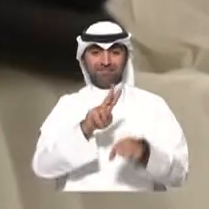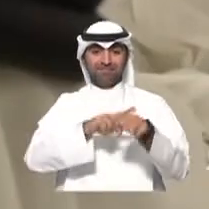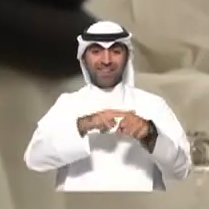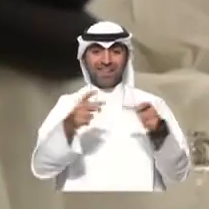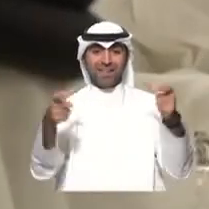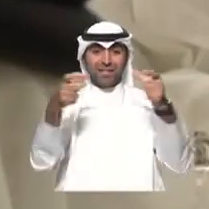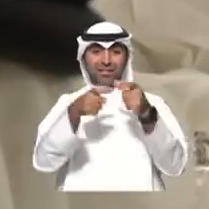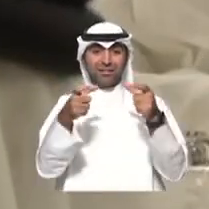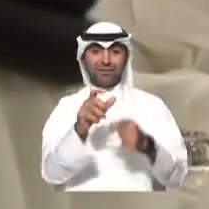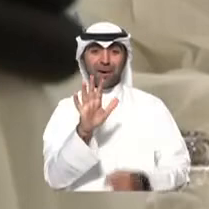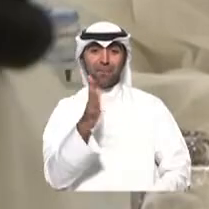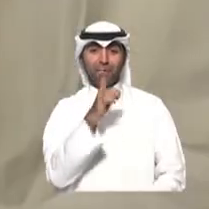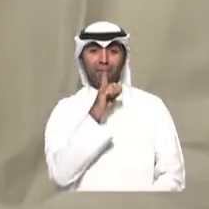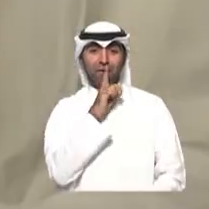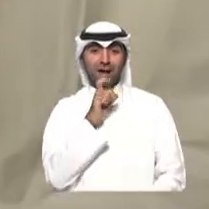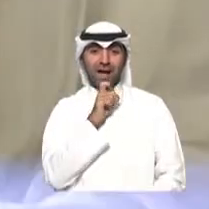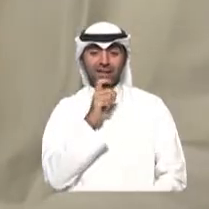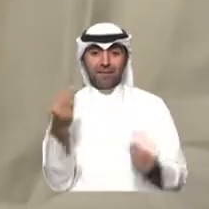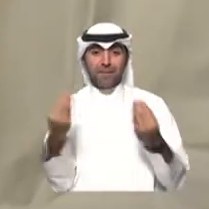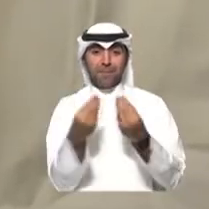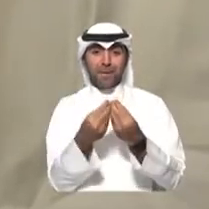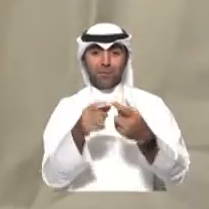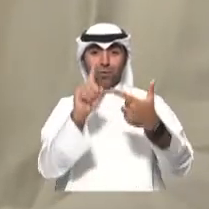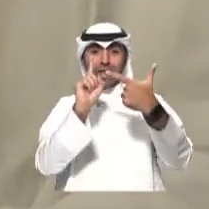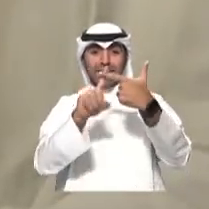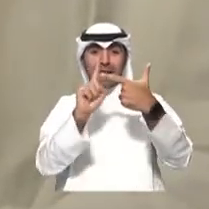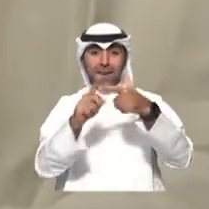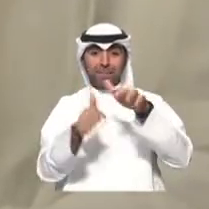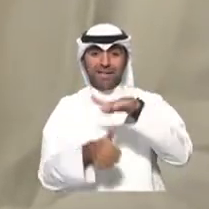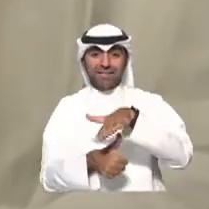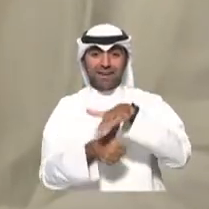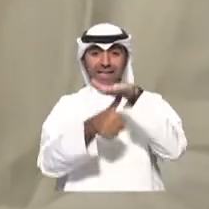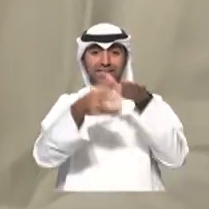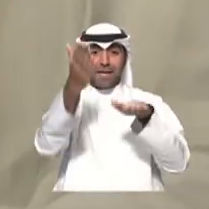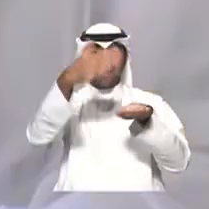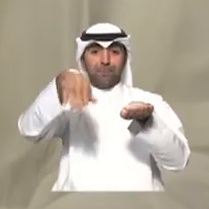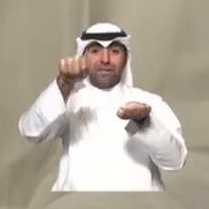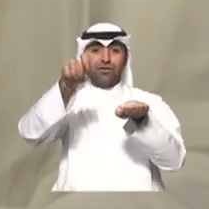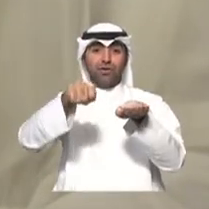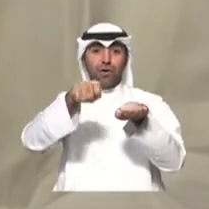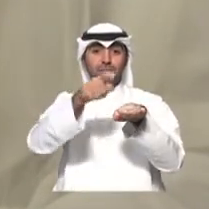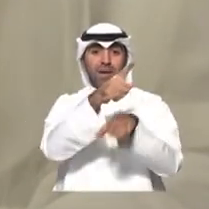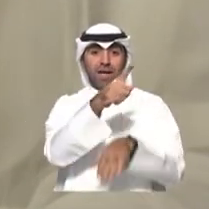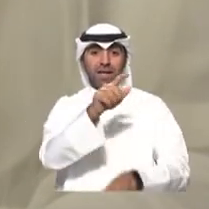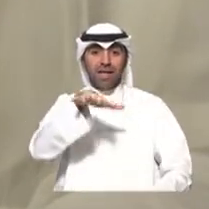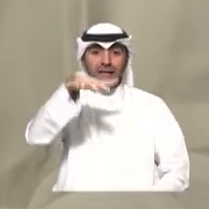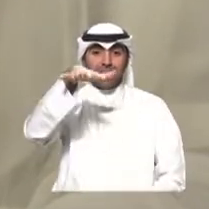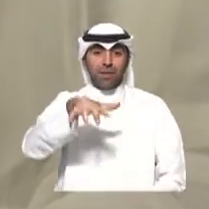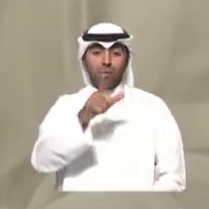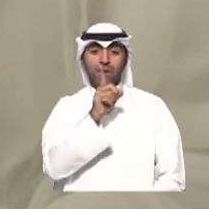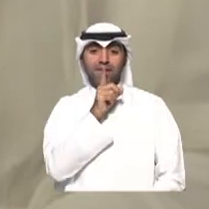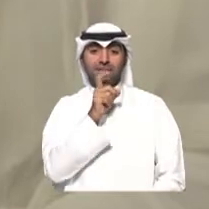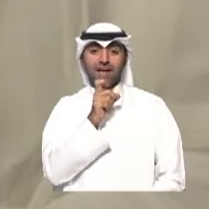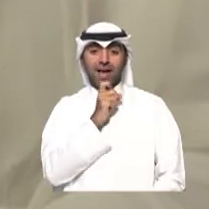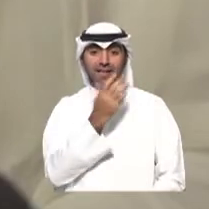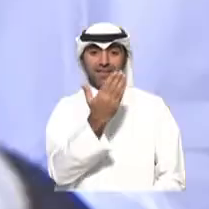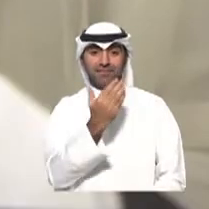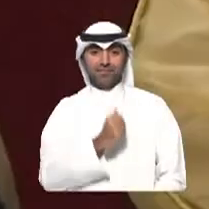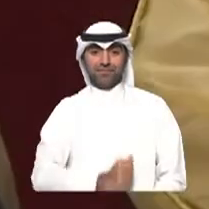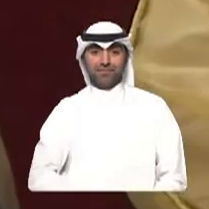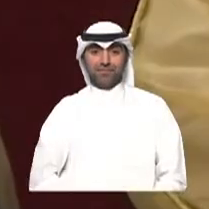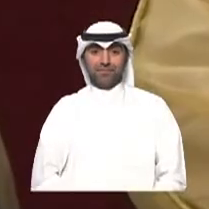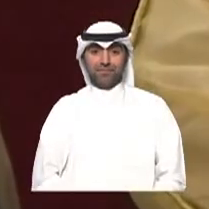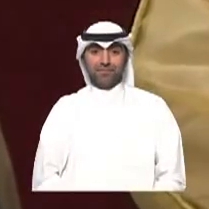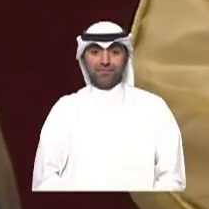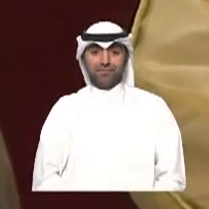القطري نائبة رئيس مجلس الشورى حمدة الصليطي وعدد كبير من أعضاء المجلس والأمين العام.